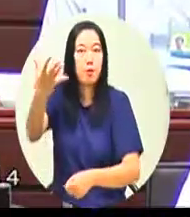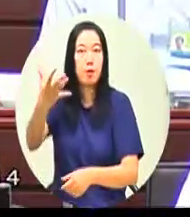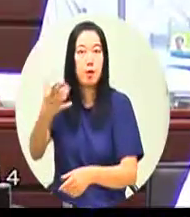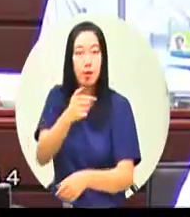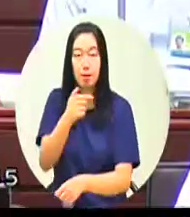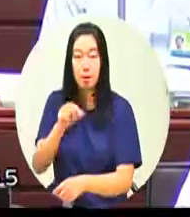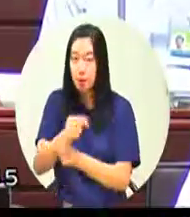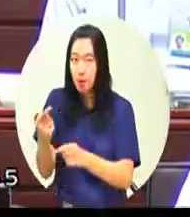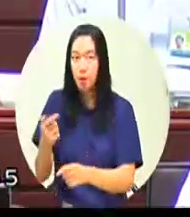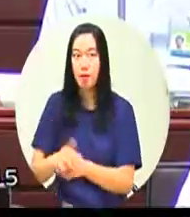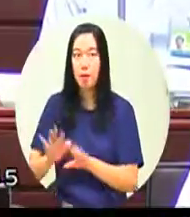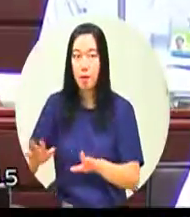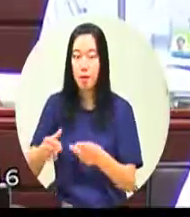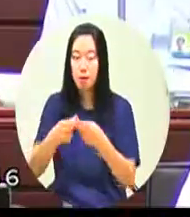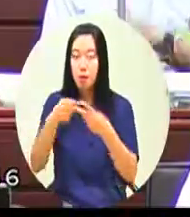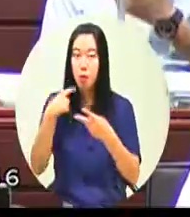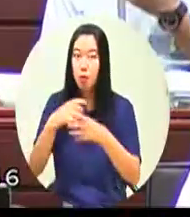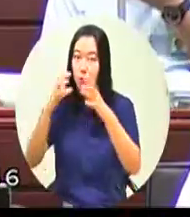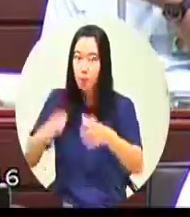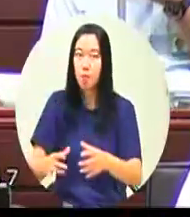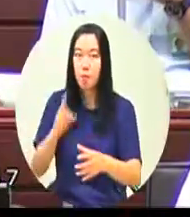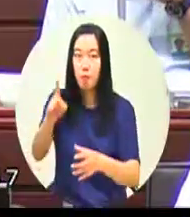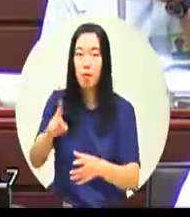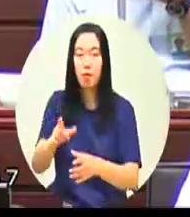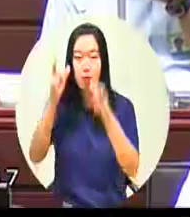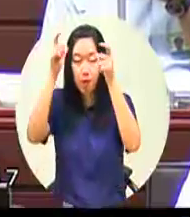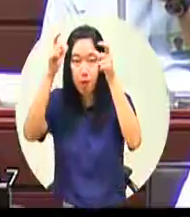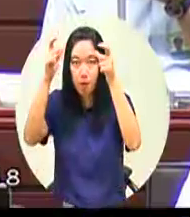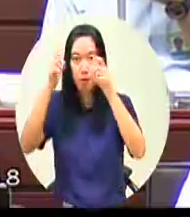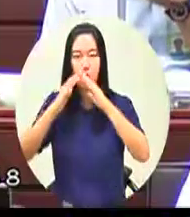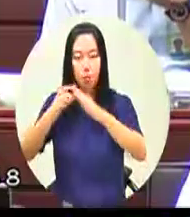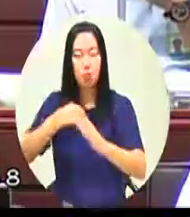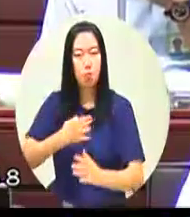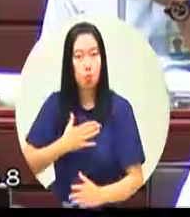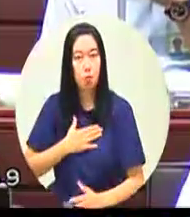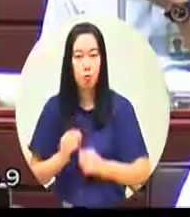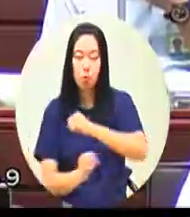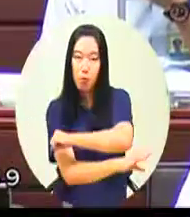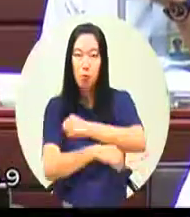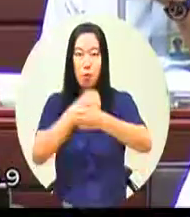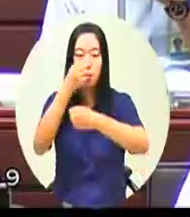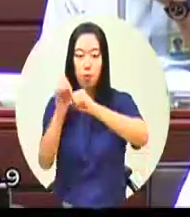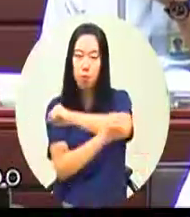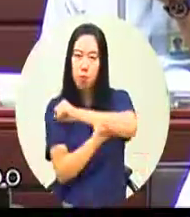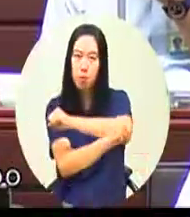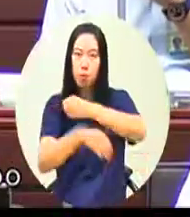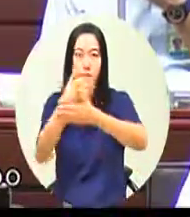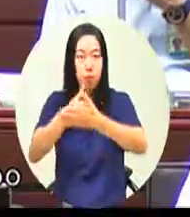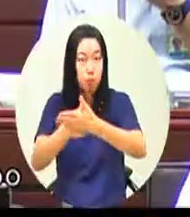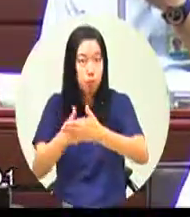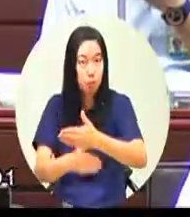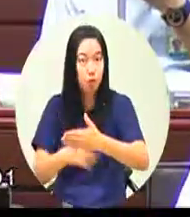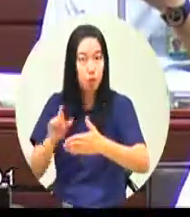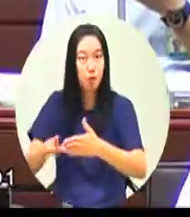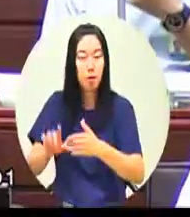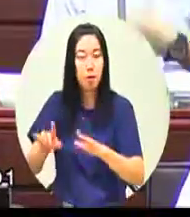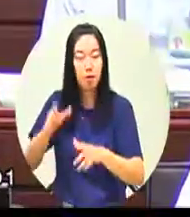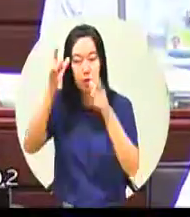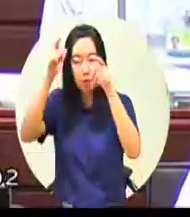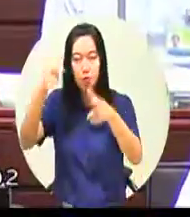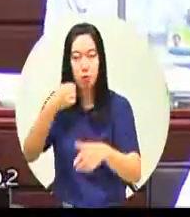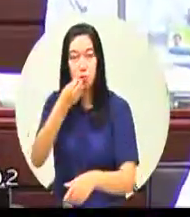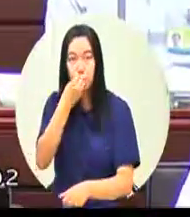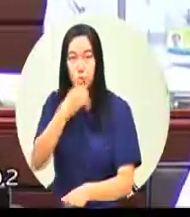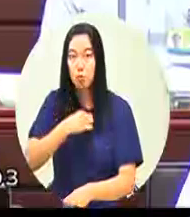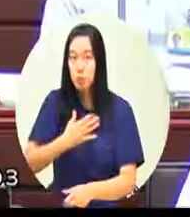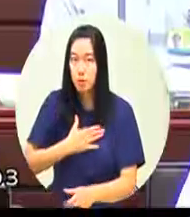讲，安是毋是当办一个讲真的在地低碳饮食，就使用在地食材一个一个活动。我甲林议员报